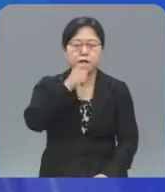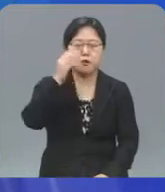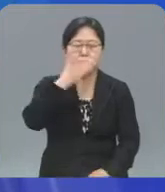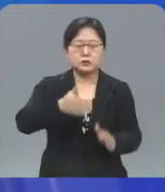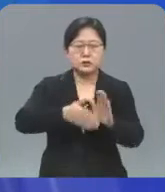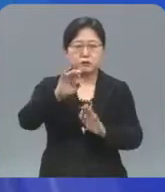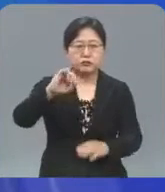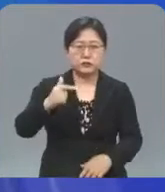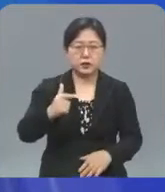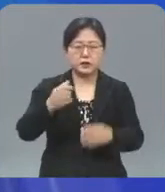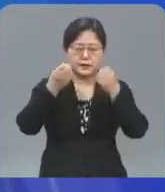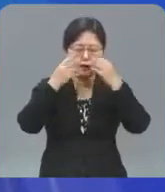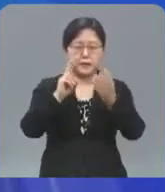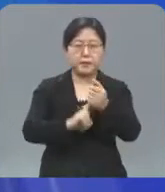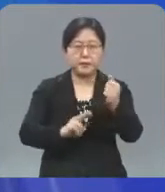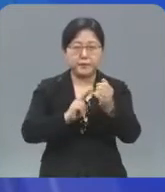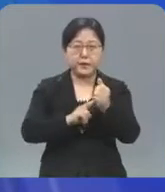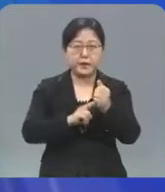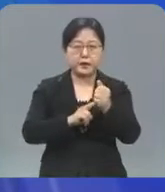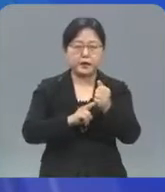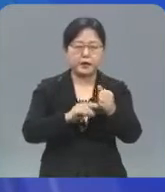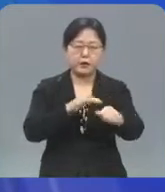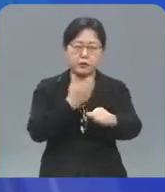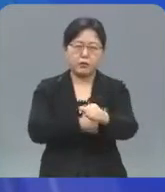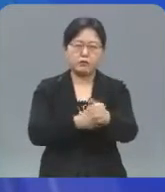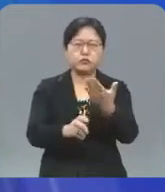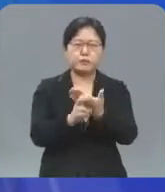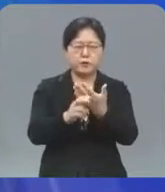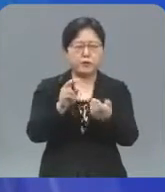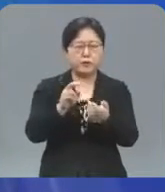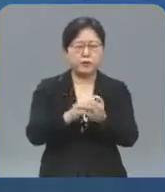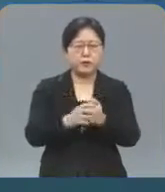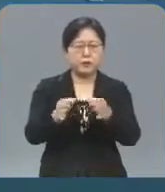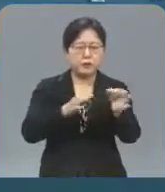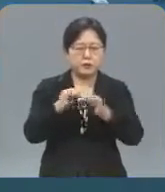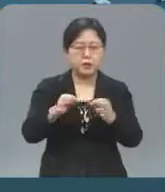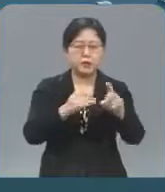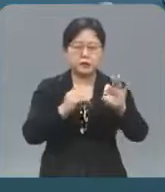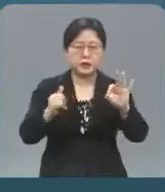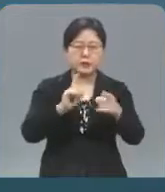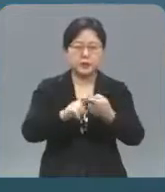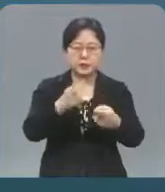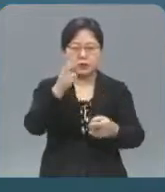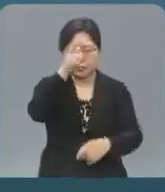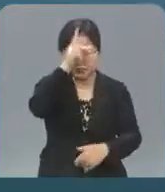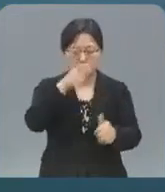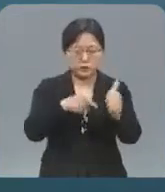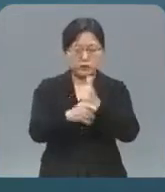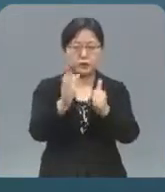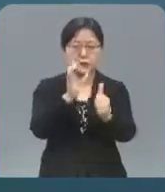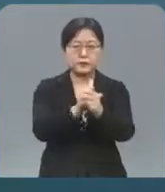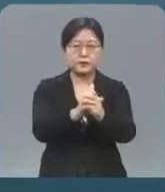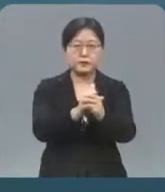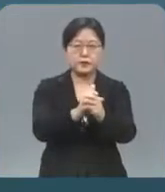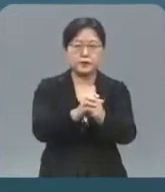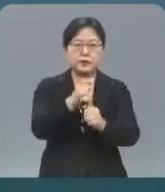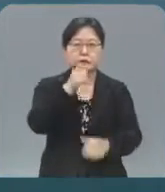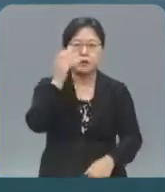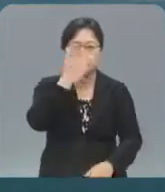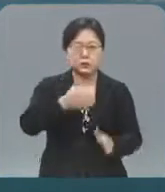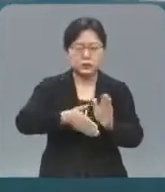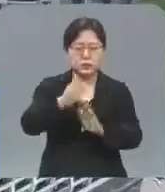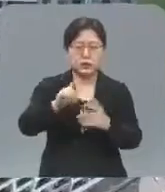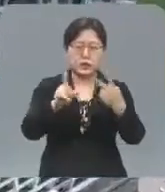여수시가 웅천지구 신규 분양 아파트 분양권 불법 전매 의심자 10명에 대해 경찰에 수사를 의뢰했습니다. 여수시는